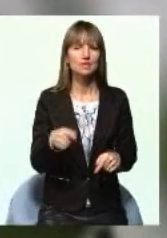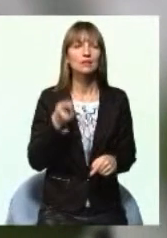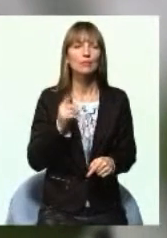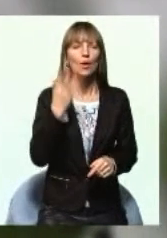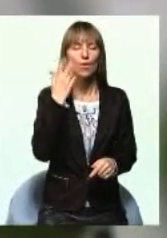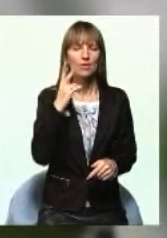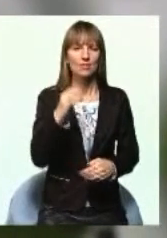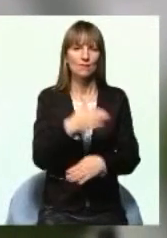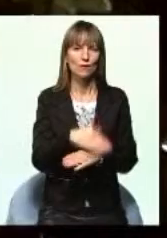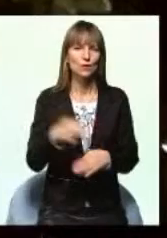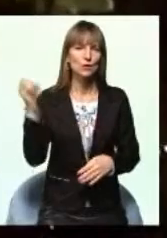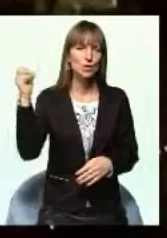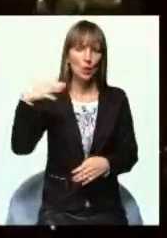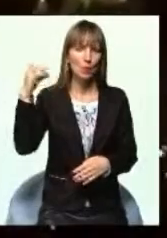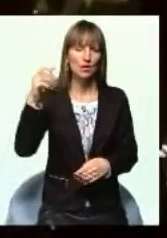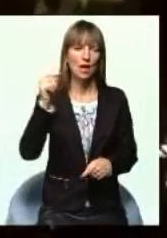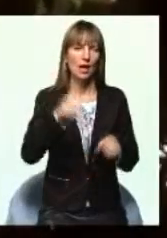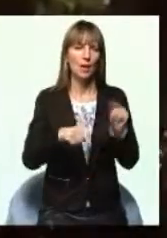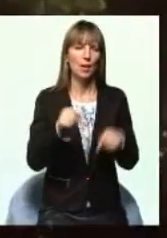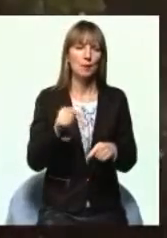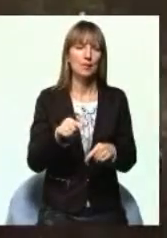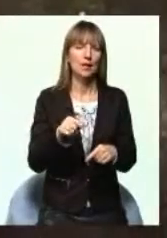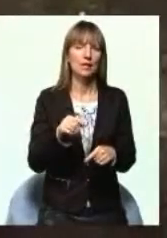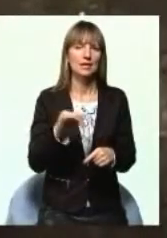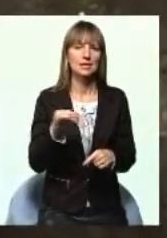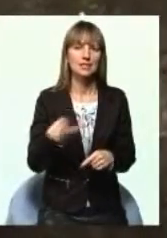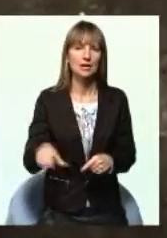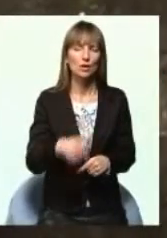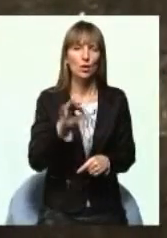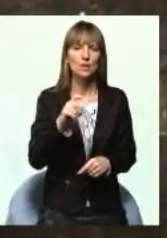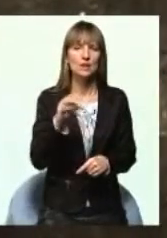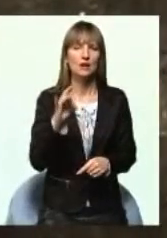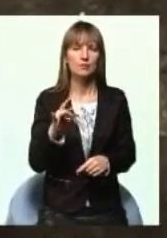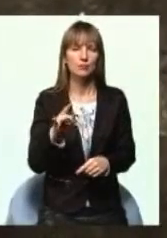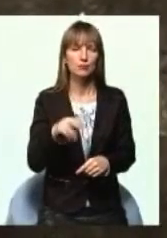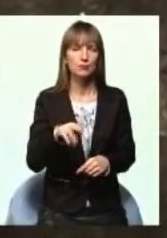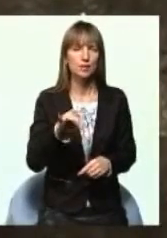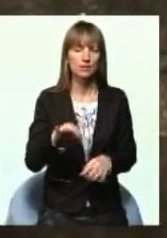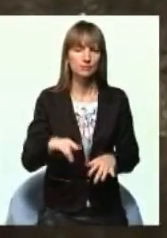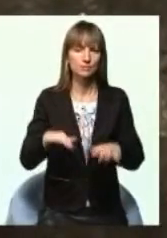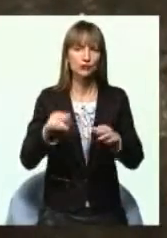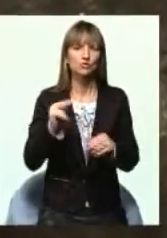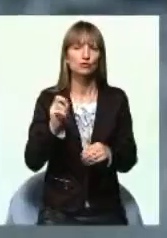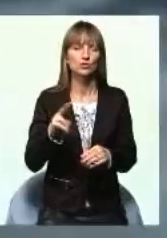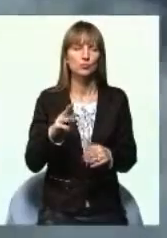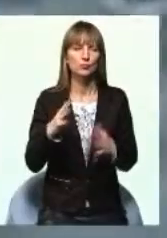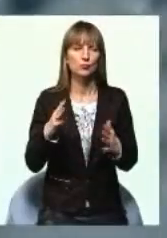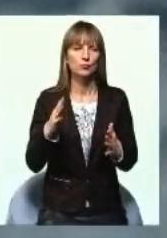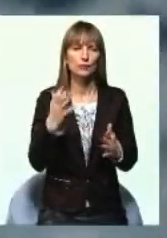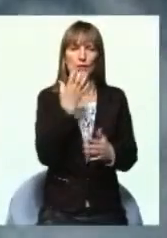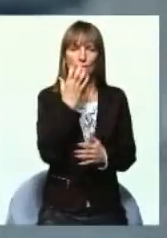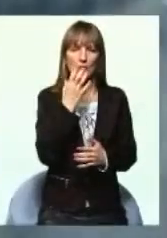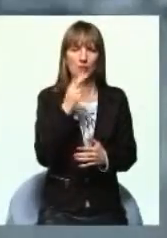коли на вулиці гріє сонечко, крапельки з річок та озер випаровуються. І чим тепліше повітря, тим більше пари. Цей